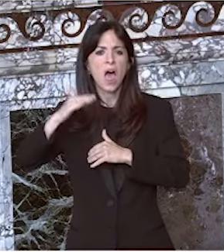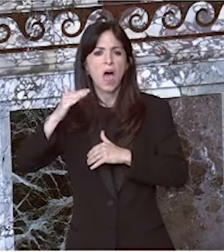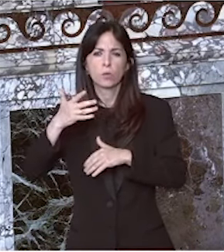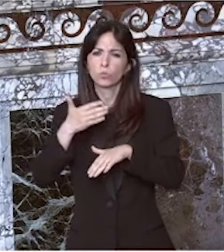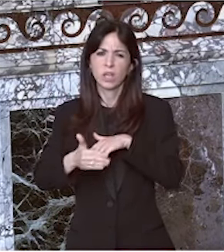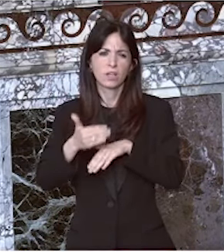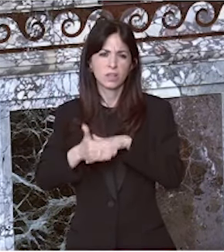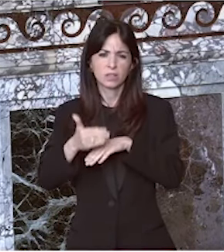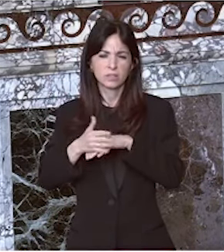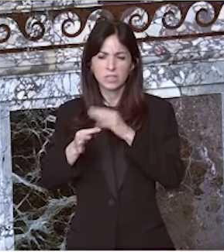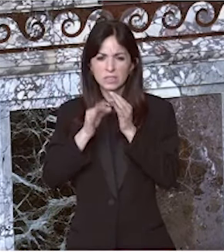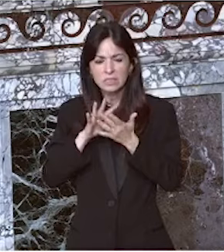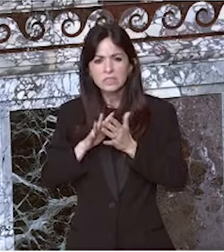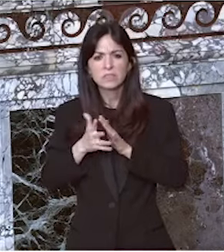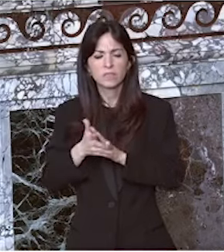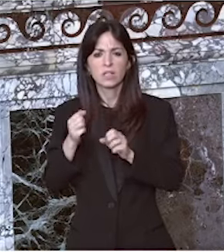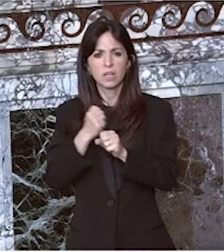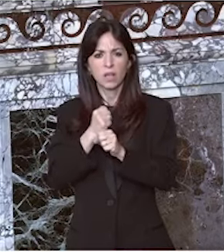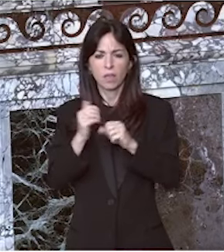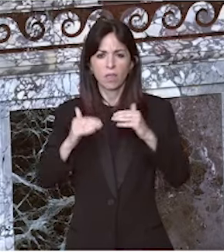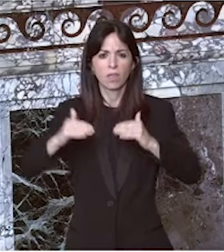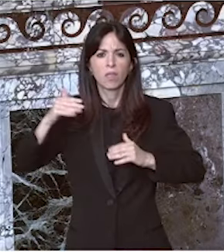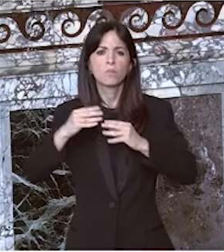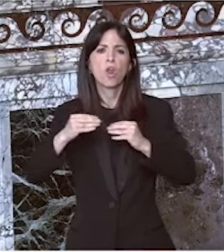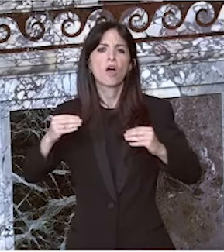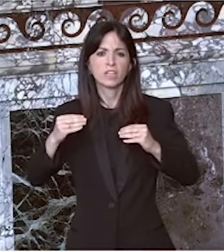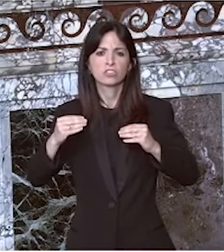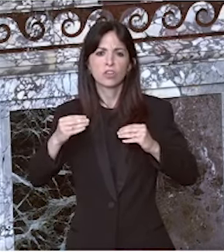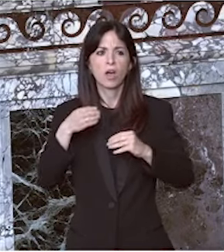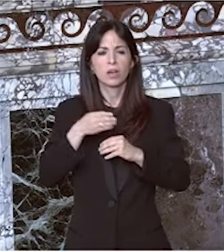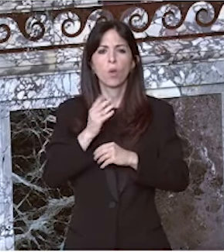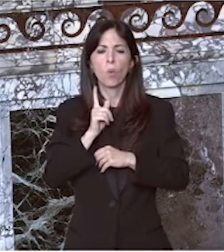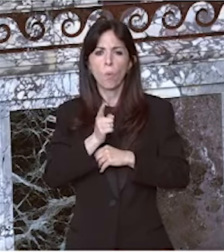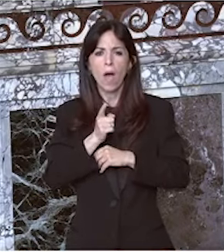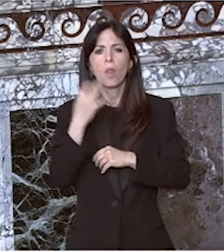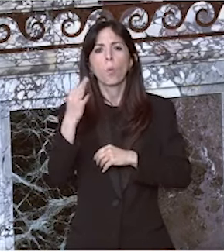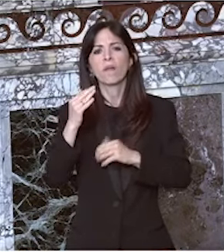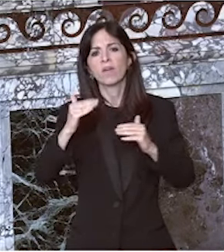riflette in un'occupazione sbilanciata verso le professioni meno qualificate.